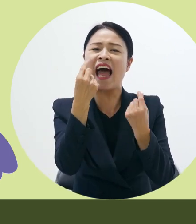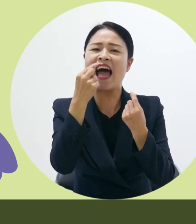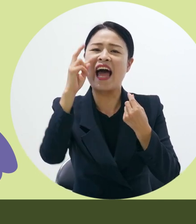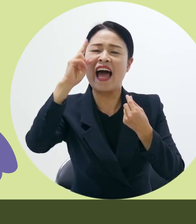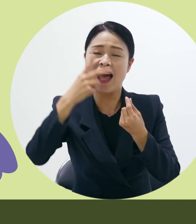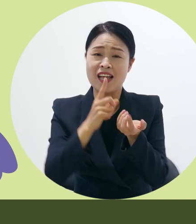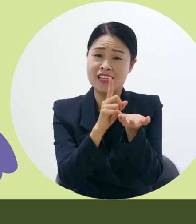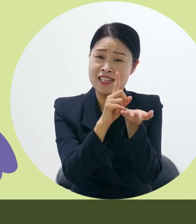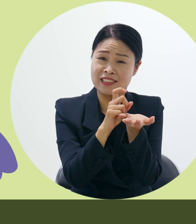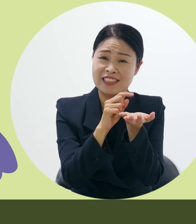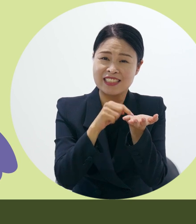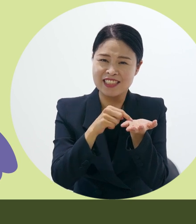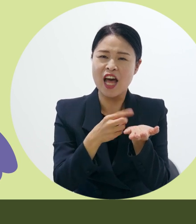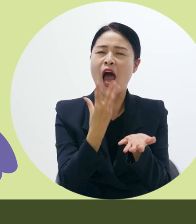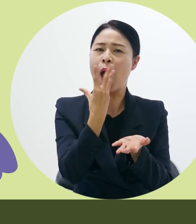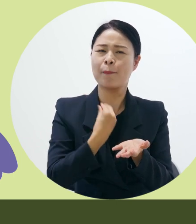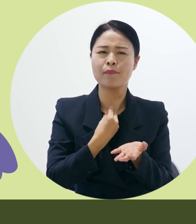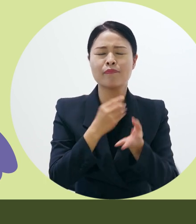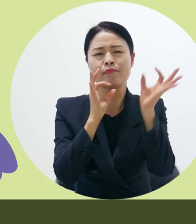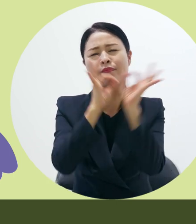발생하기도 합니다.